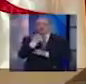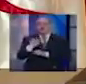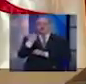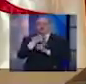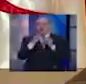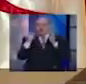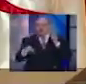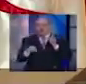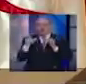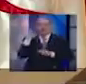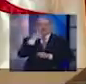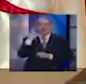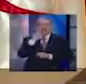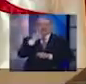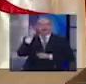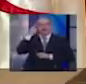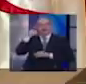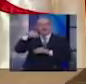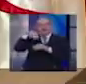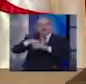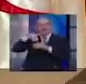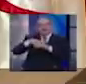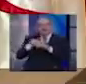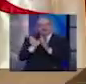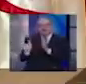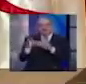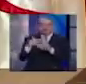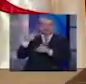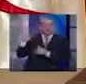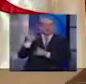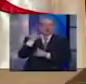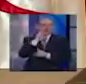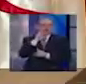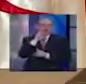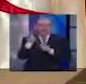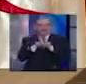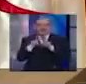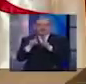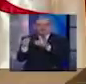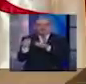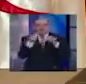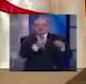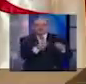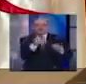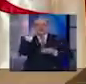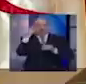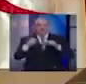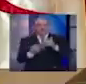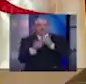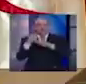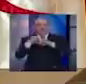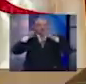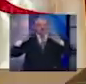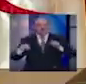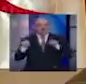ما مشاكله مع نارمي هاي الجيري لا سان تي اف سونال غاز الجيري تيليكوم لا كريز